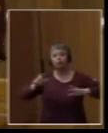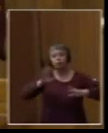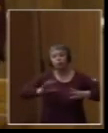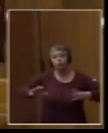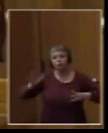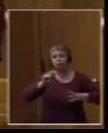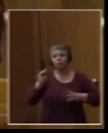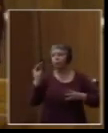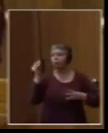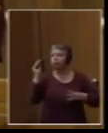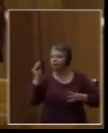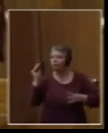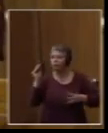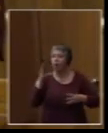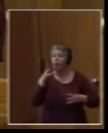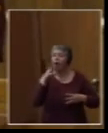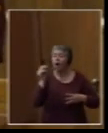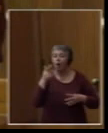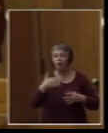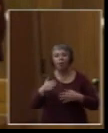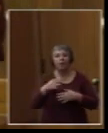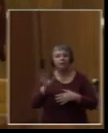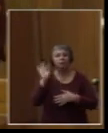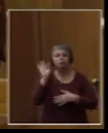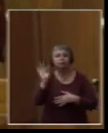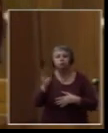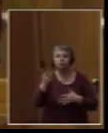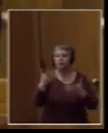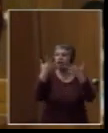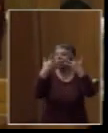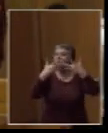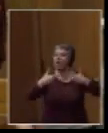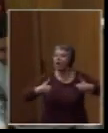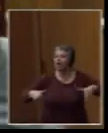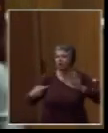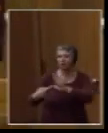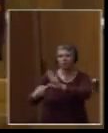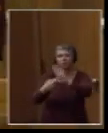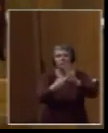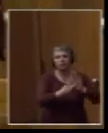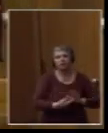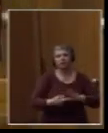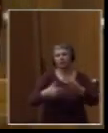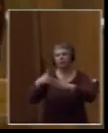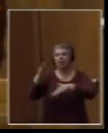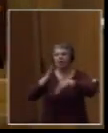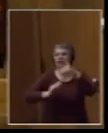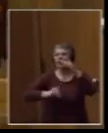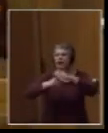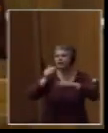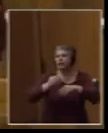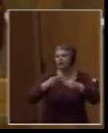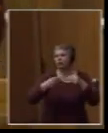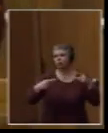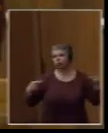υλοποίηση πολιτιστικών δράσεων όπως θεατρικές παραστάσεις, καλλιτεχνικά δρόμενα κλπ. Η κυρία